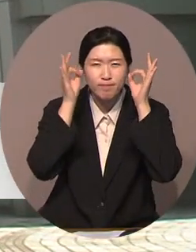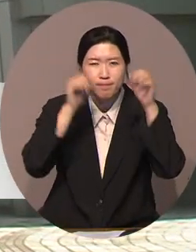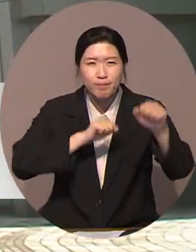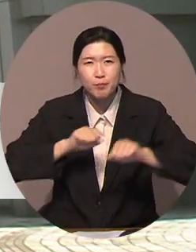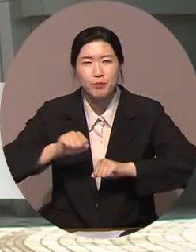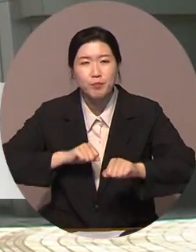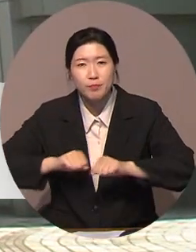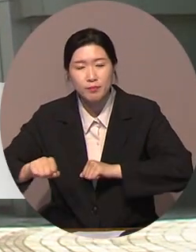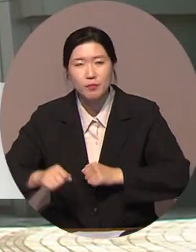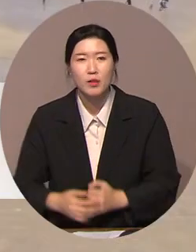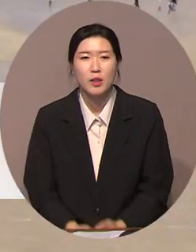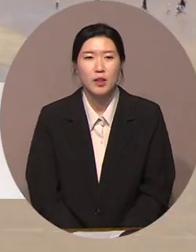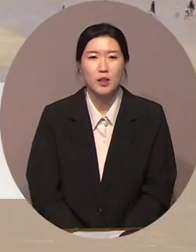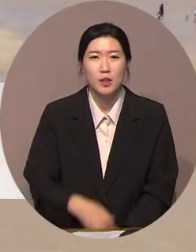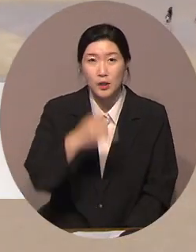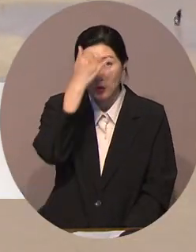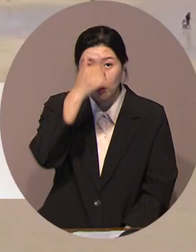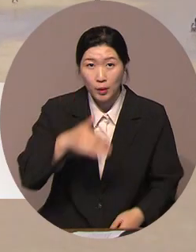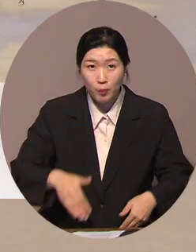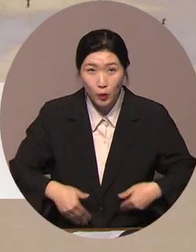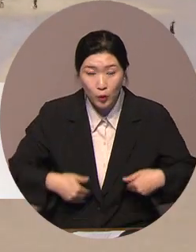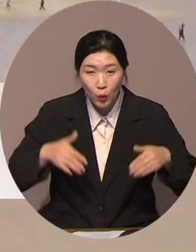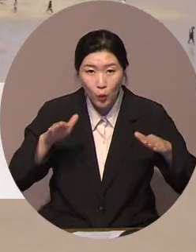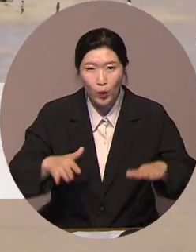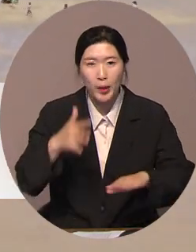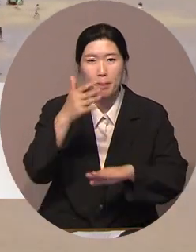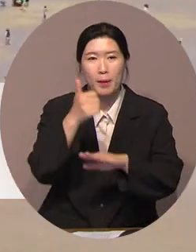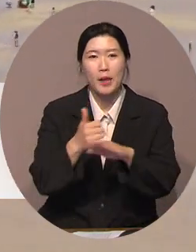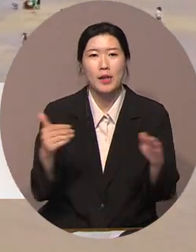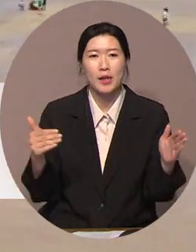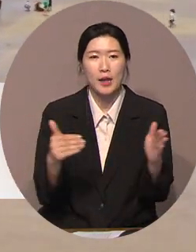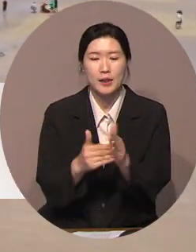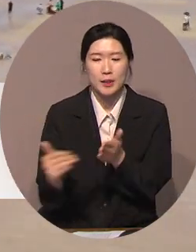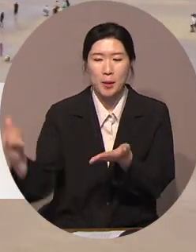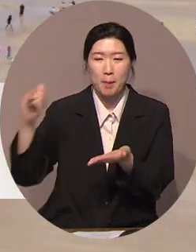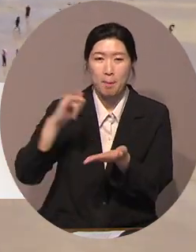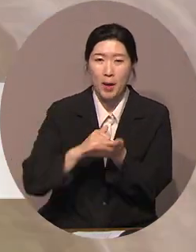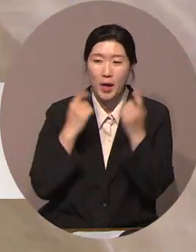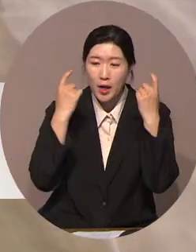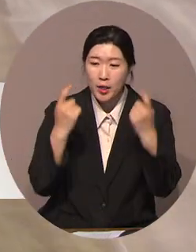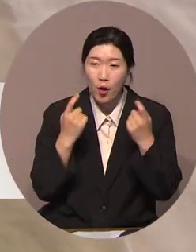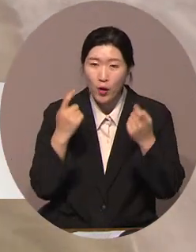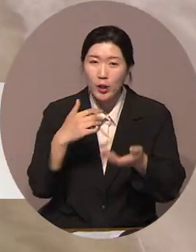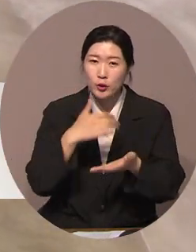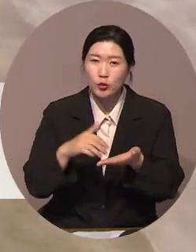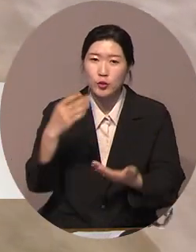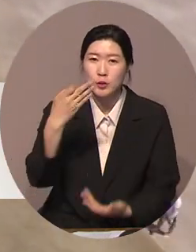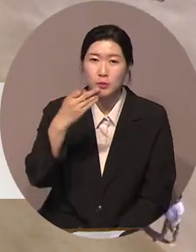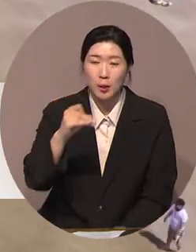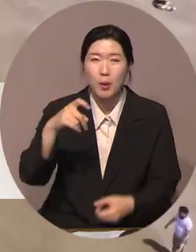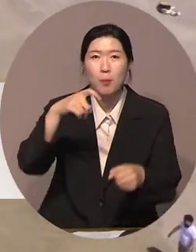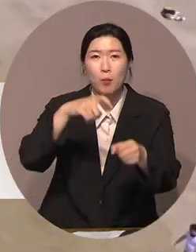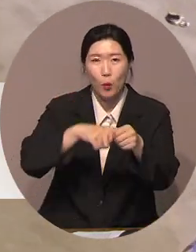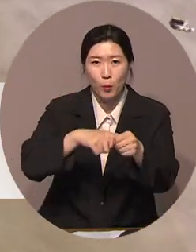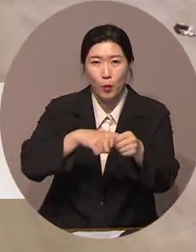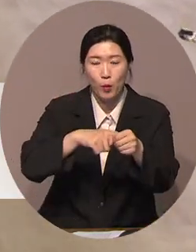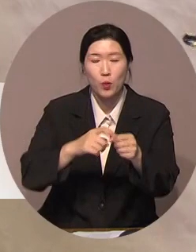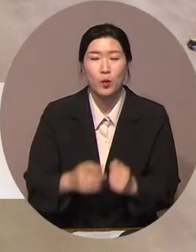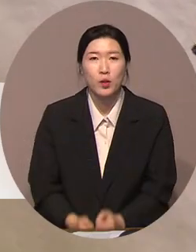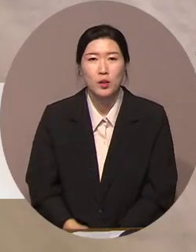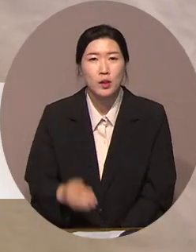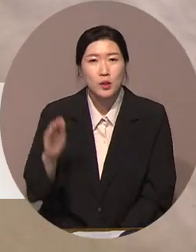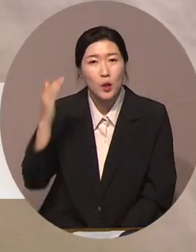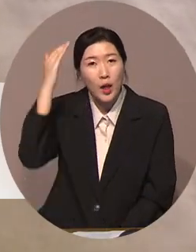있습니다 충남도는 연말까지 외국인 관광객 14만 7천여명 유치를 목표로 세우고 최근